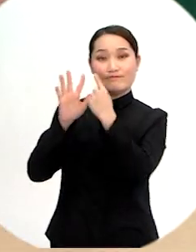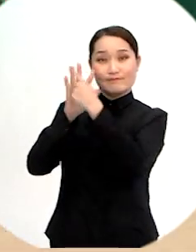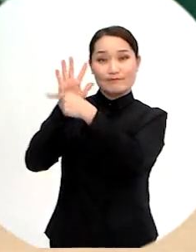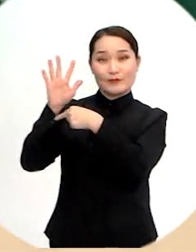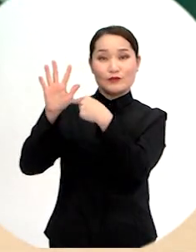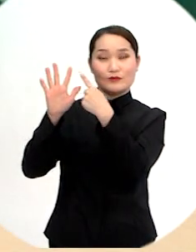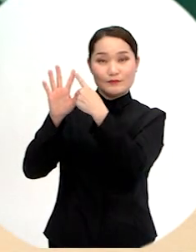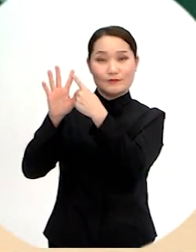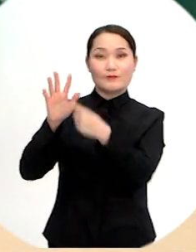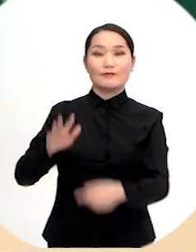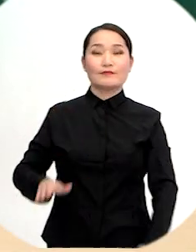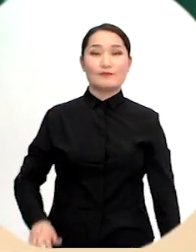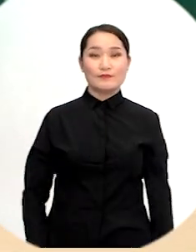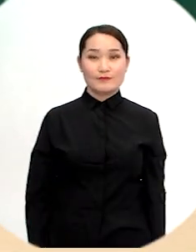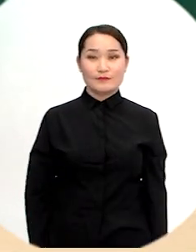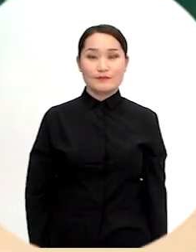13